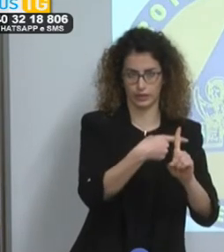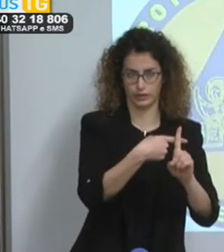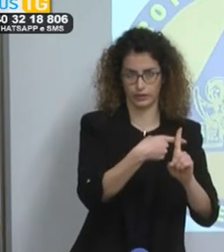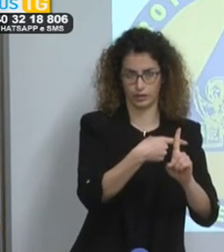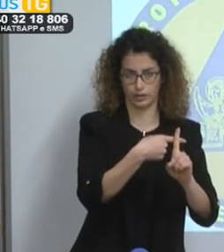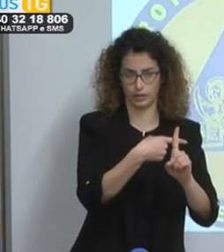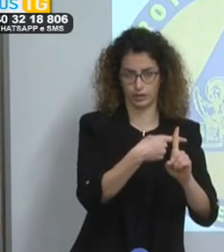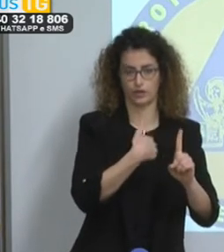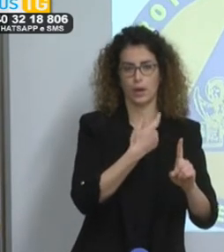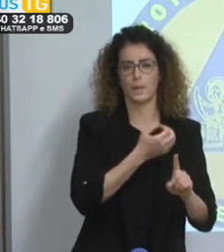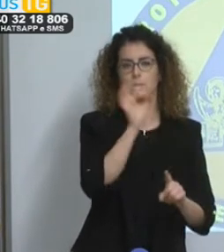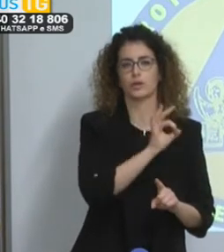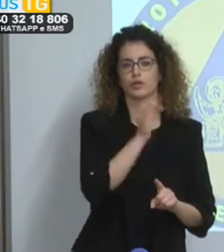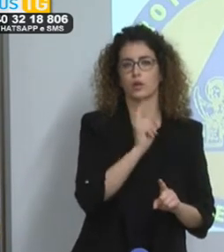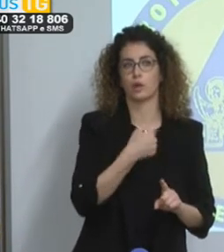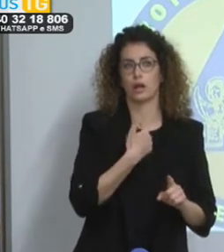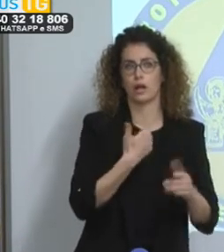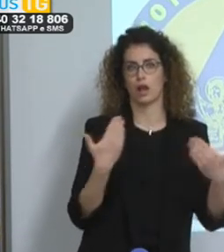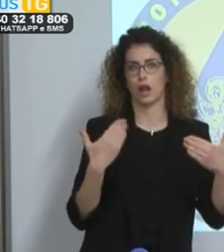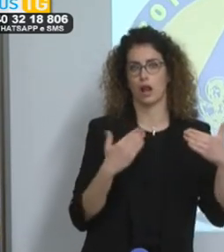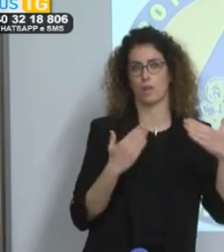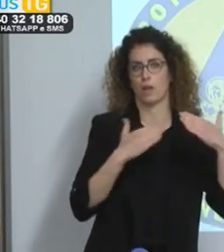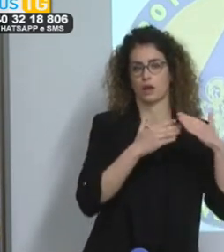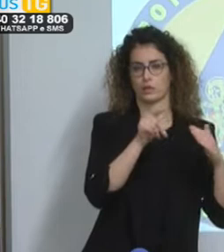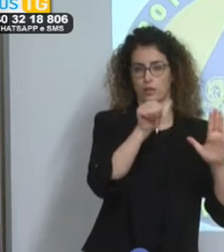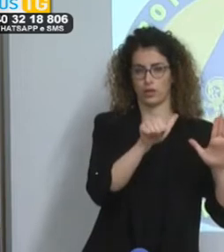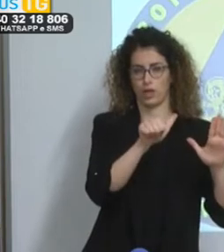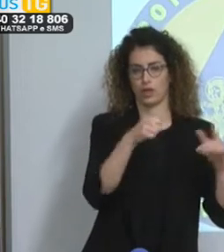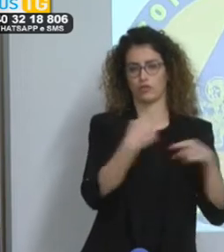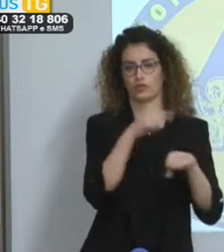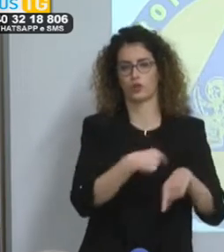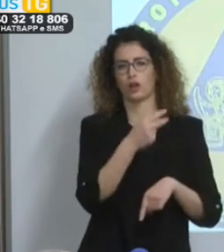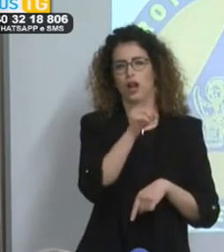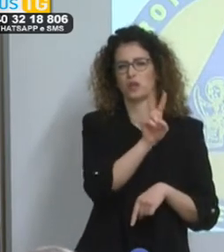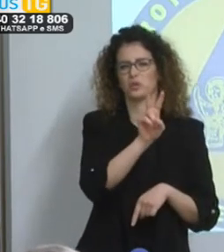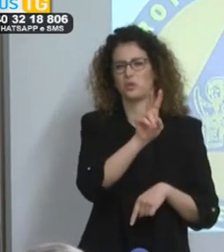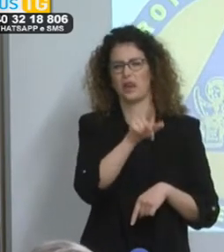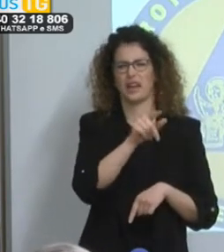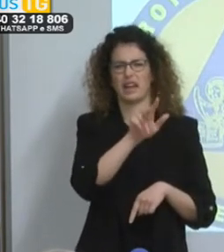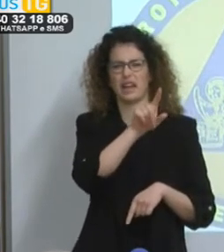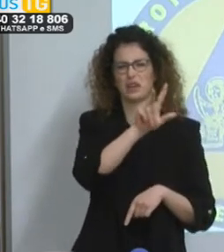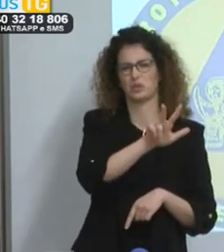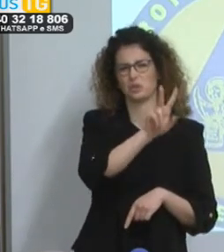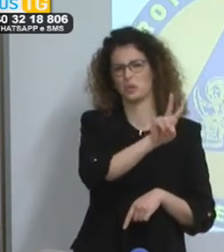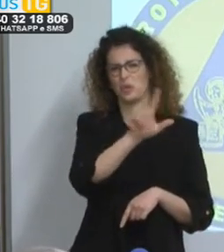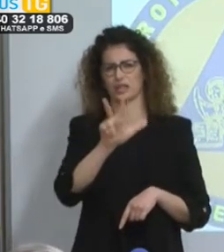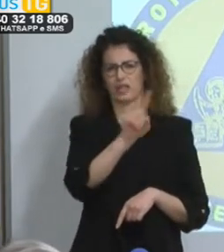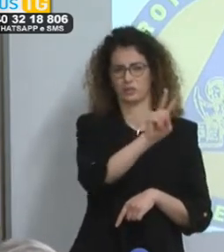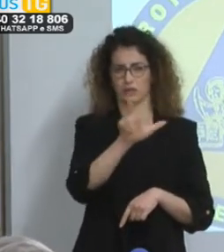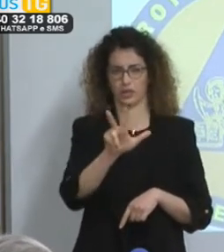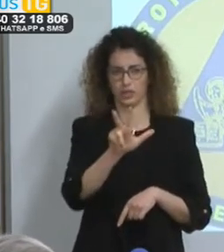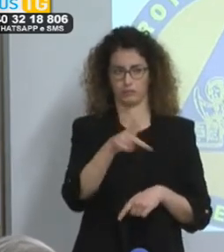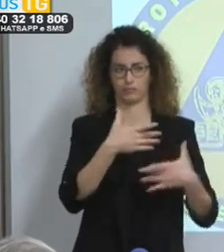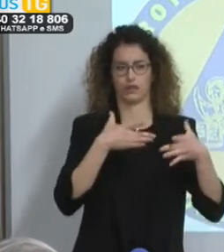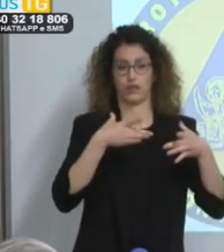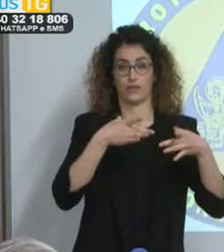che era arrivata fino al 6, adesso siamo 2,64, come ho visto, 2,3, e quindi l'infezione e